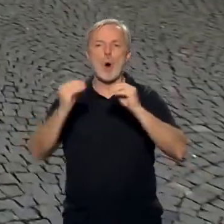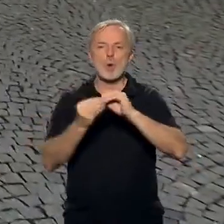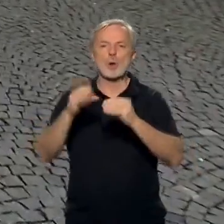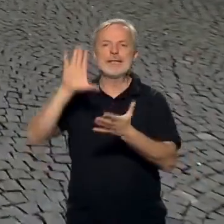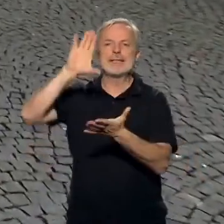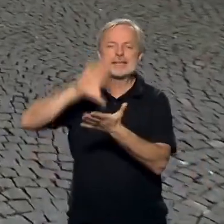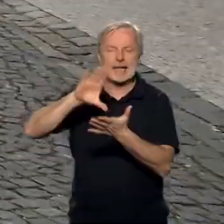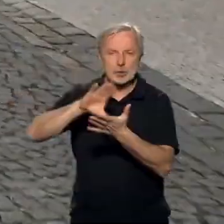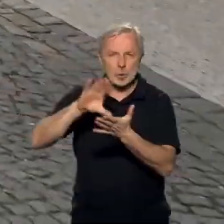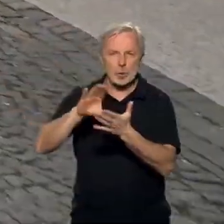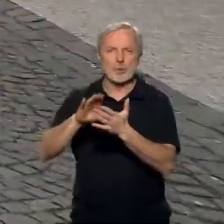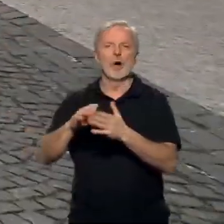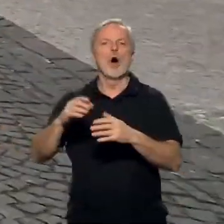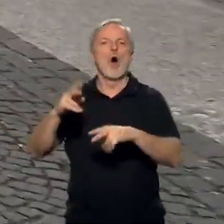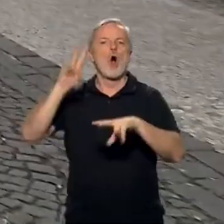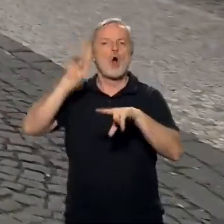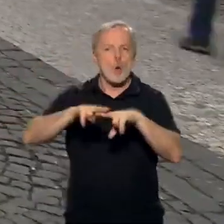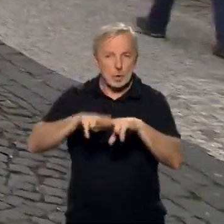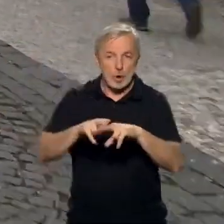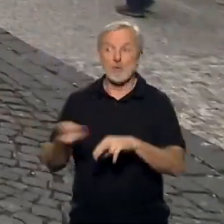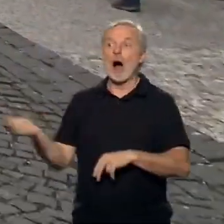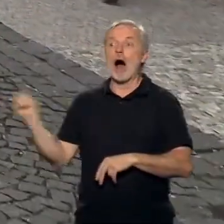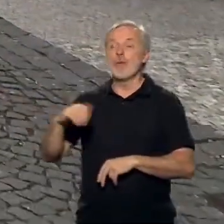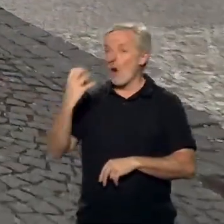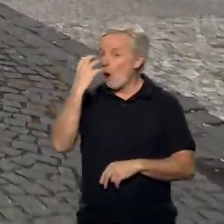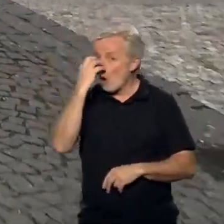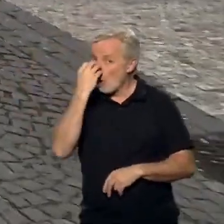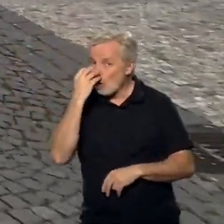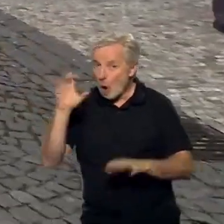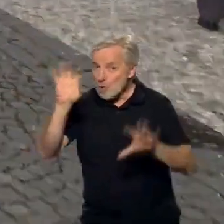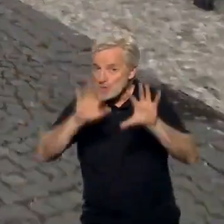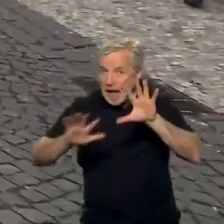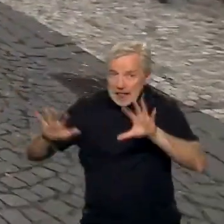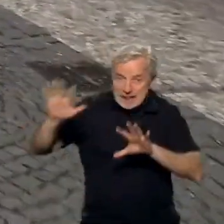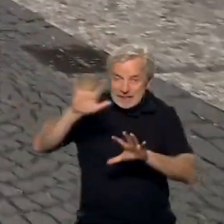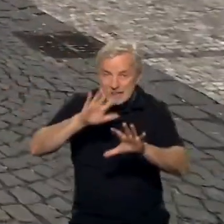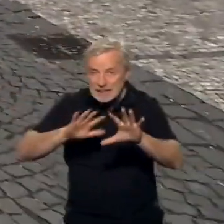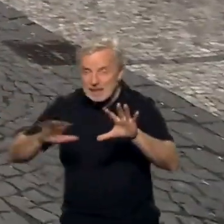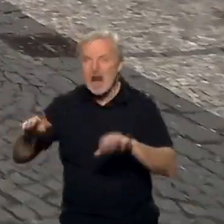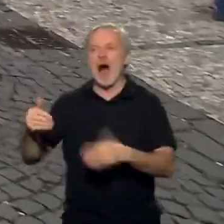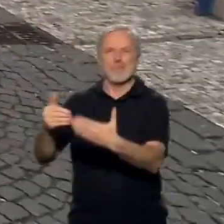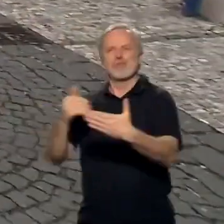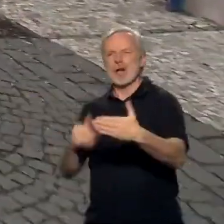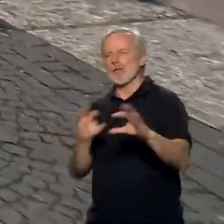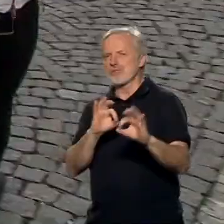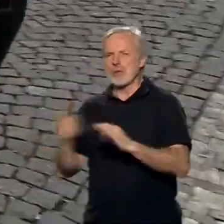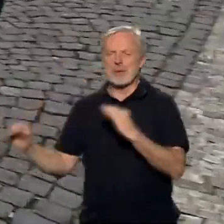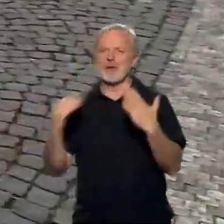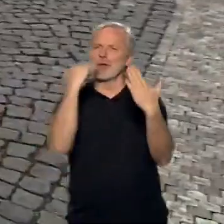Chomutov a byli jsme tam s kouzelníkem Hopsíkem a vlastně měli jsme připravený takový